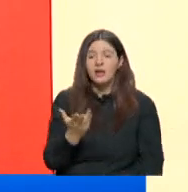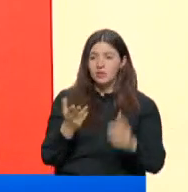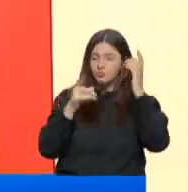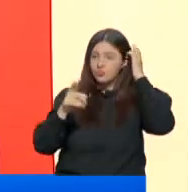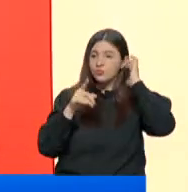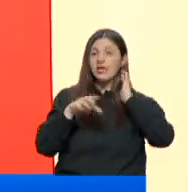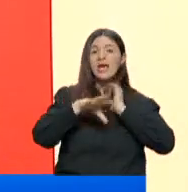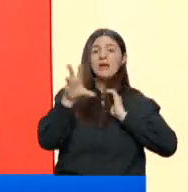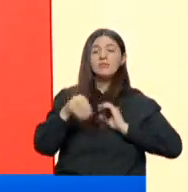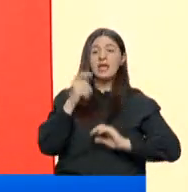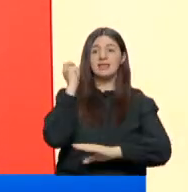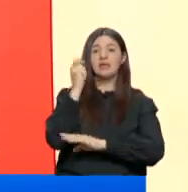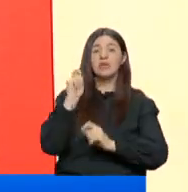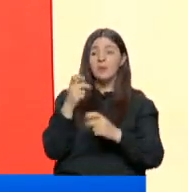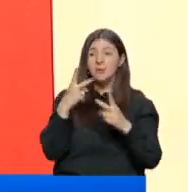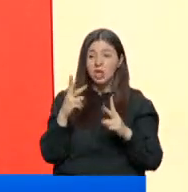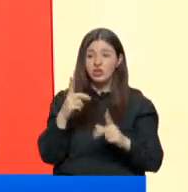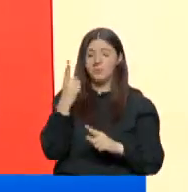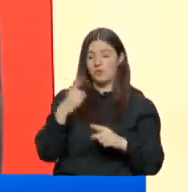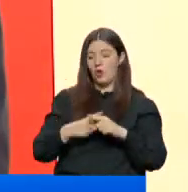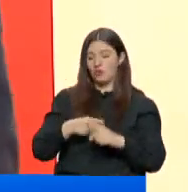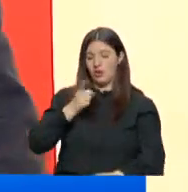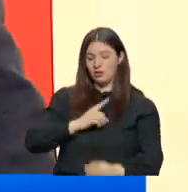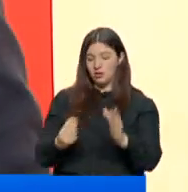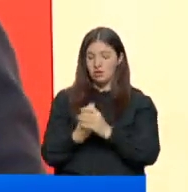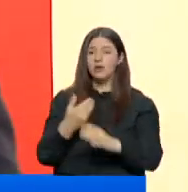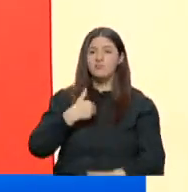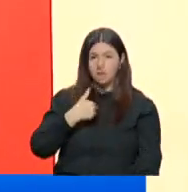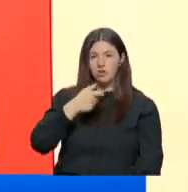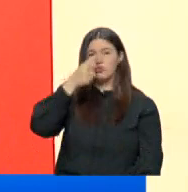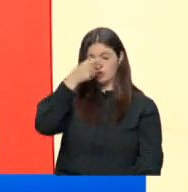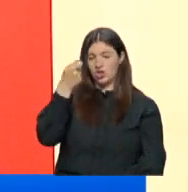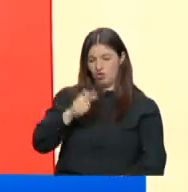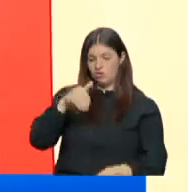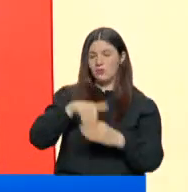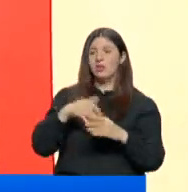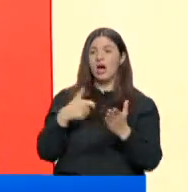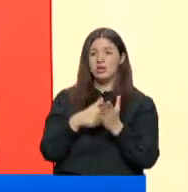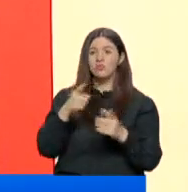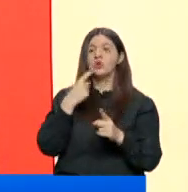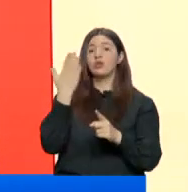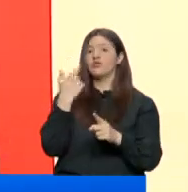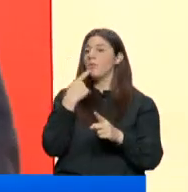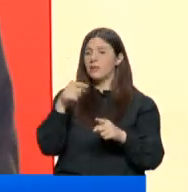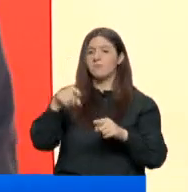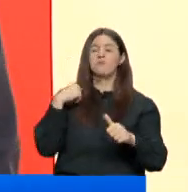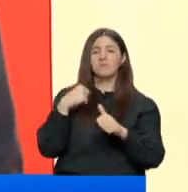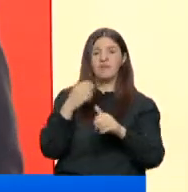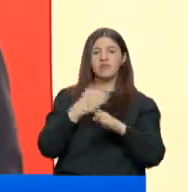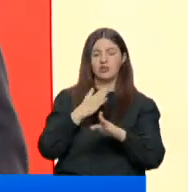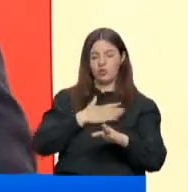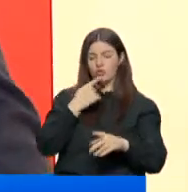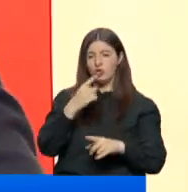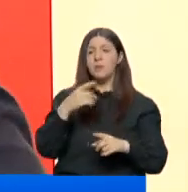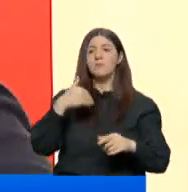şimdi bunların tümünü temsil edebilecek bir ortak aday çıkartırsa ben Türkiye İşçi Partisi adına daha önce söyledim. Burada bir kez de sizin huzurunuzda yurttaşlarımıza